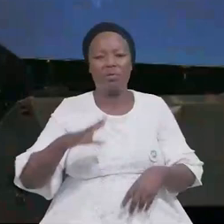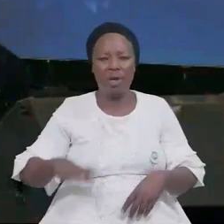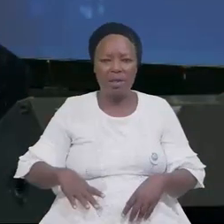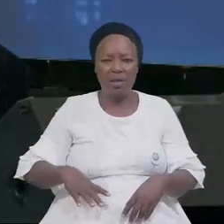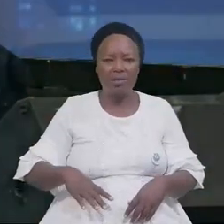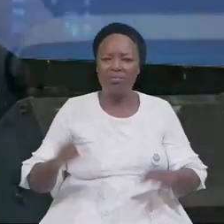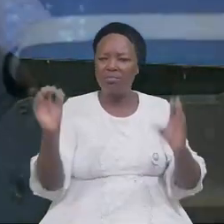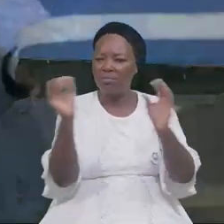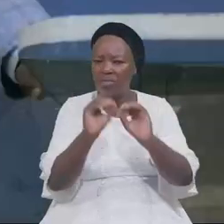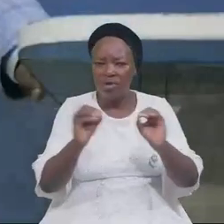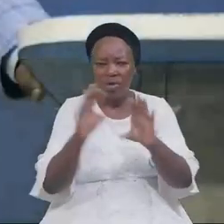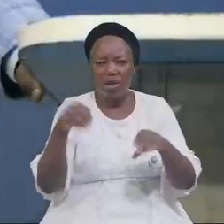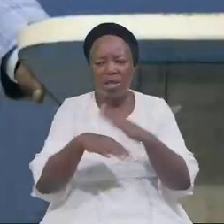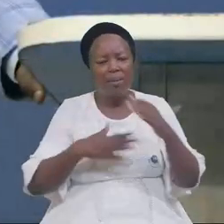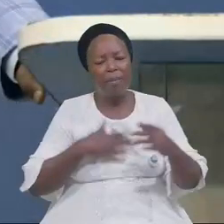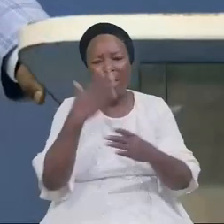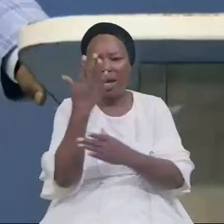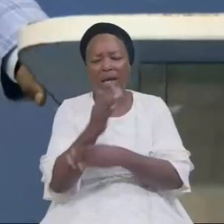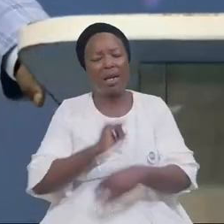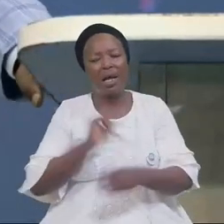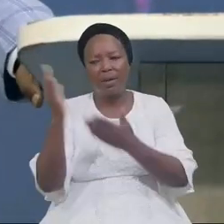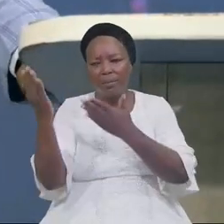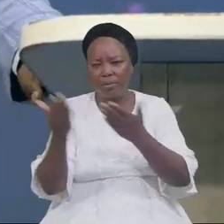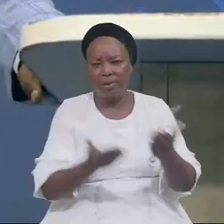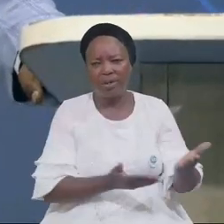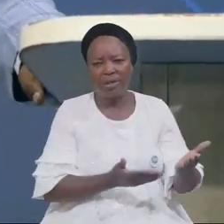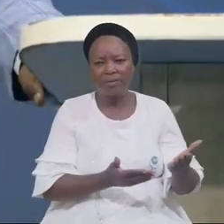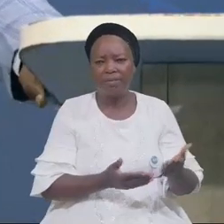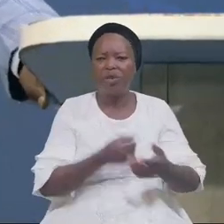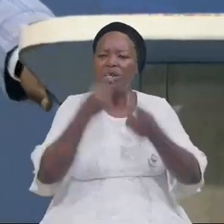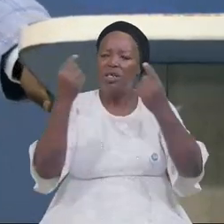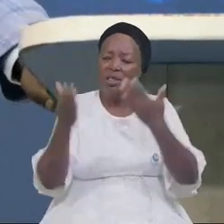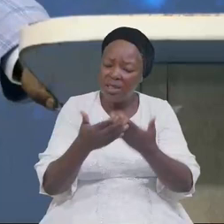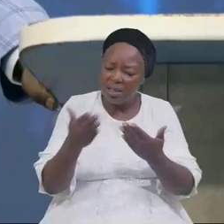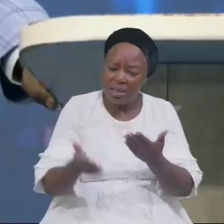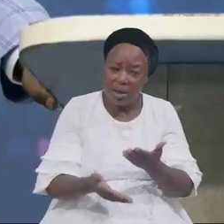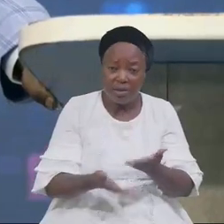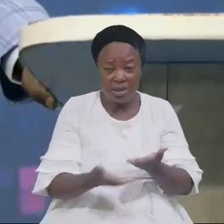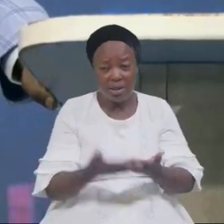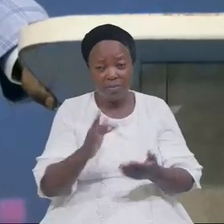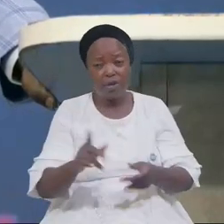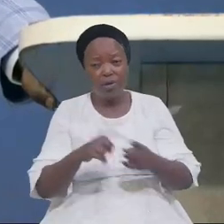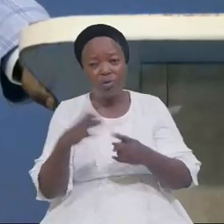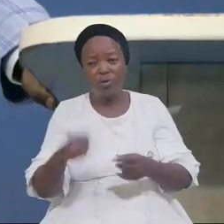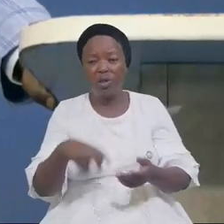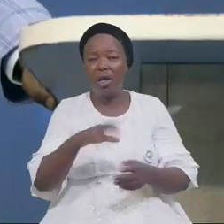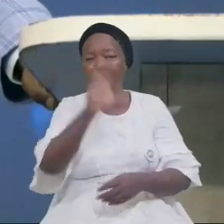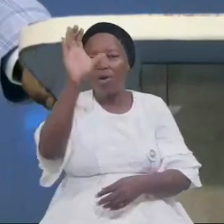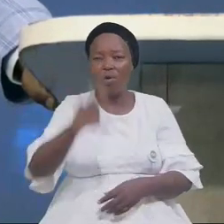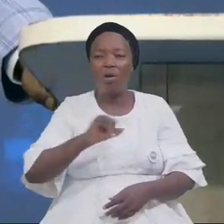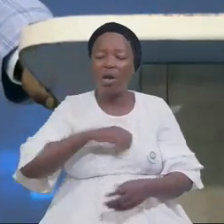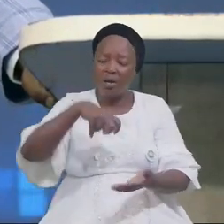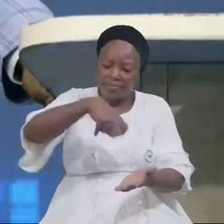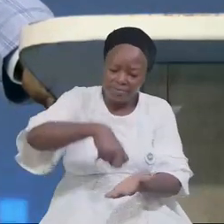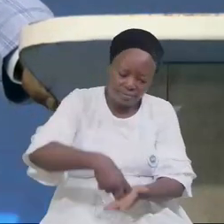Alors, je n'apporte rien dans mes mains. Je m'accroche simplement à la croix.